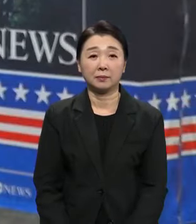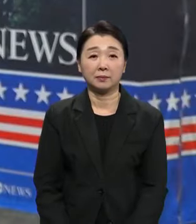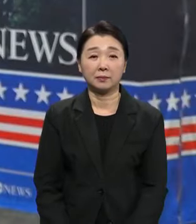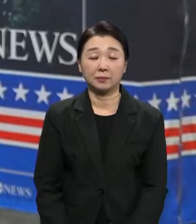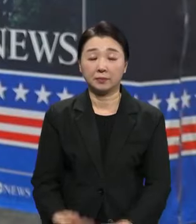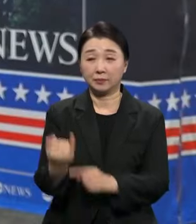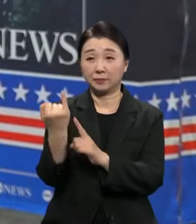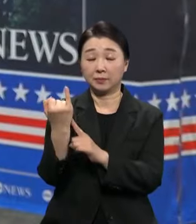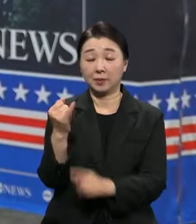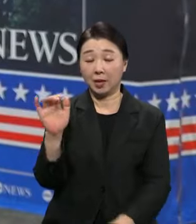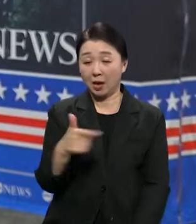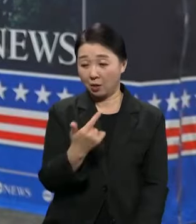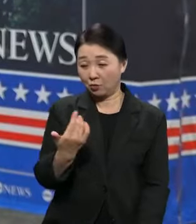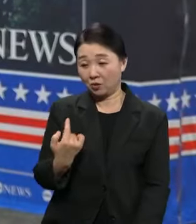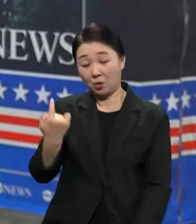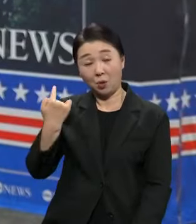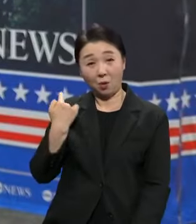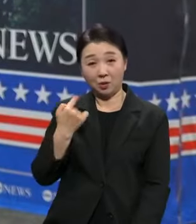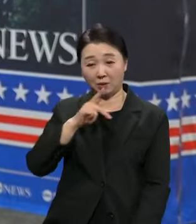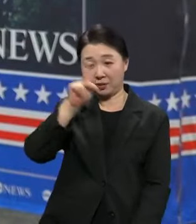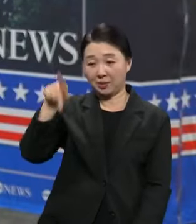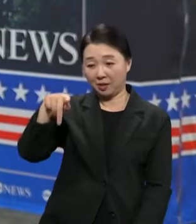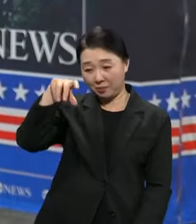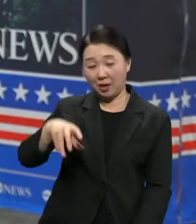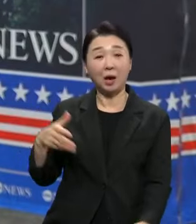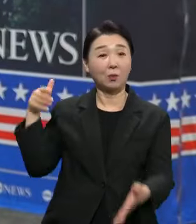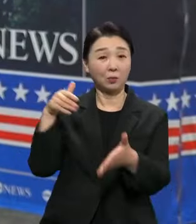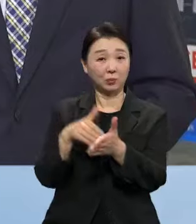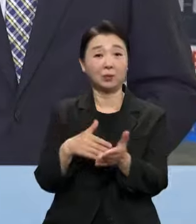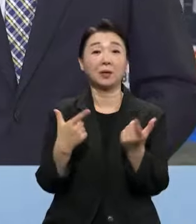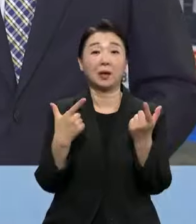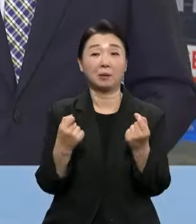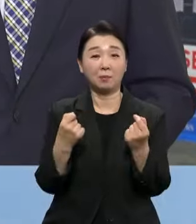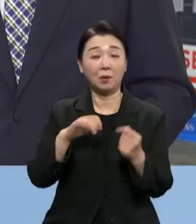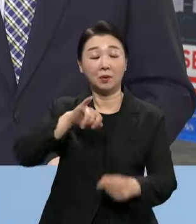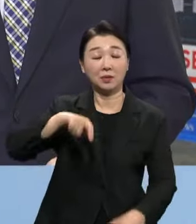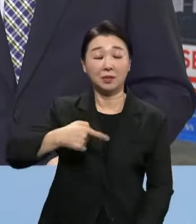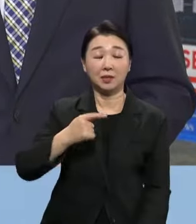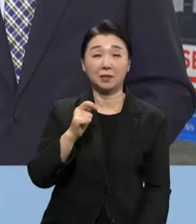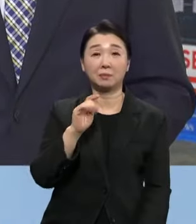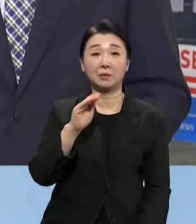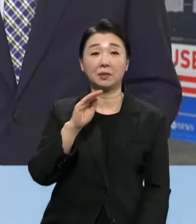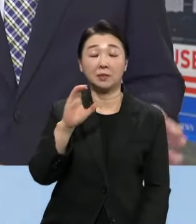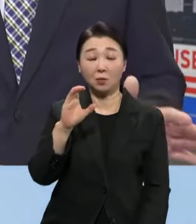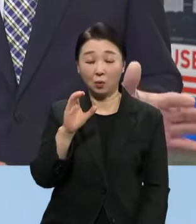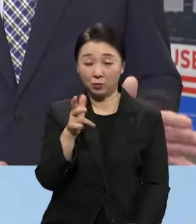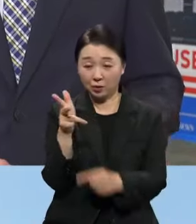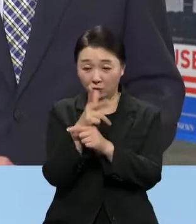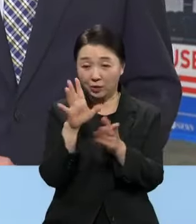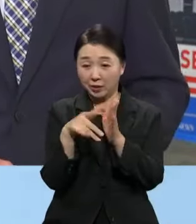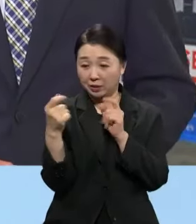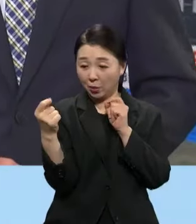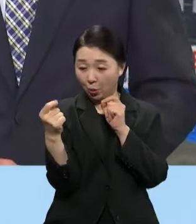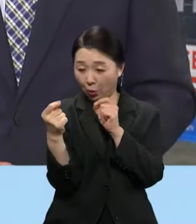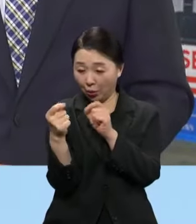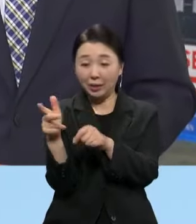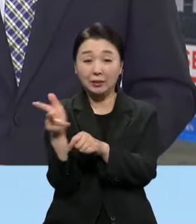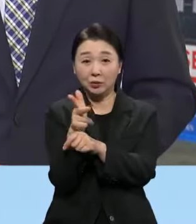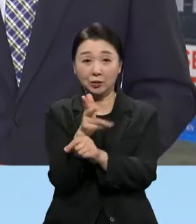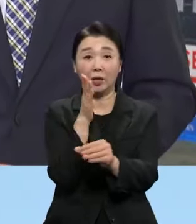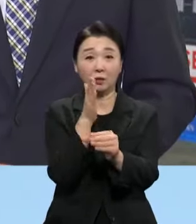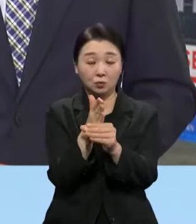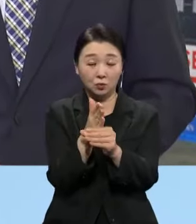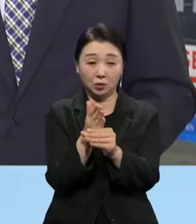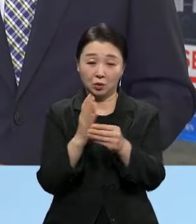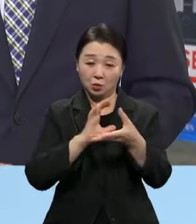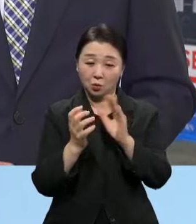해리스 후보는 하루 전인 어제 필라델피아에 도착했습니다. JTBC는 오늘 토론 현장에 최대한 근접해서 취재를 했는데요.